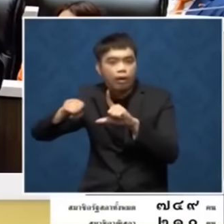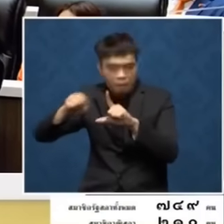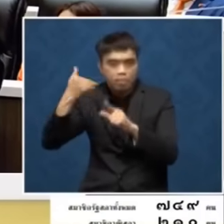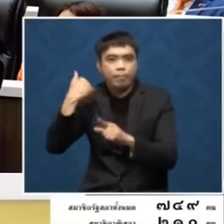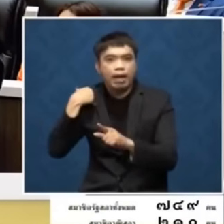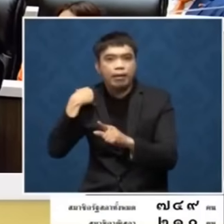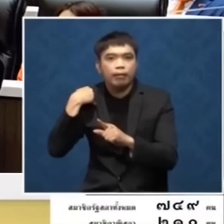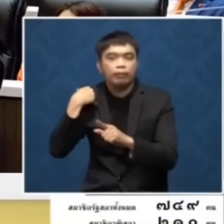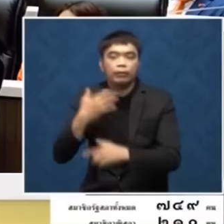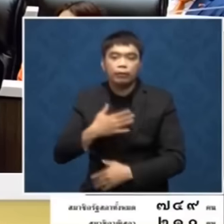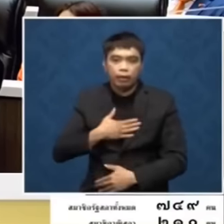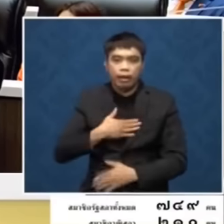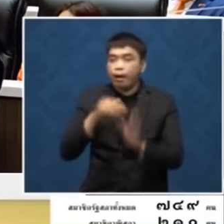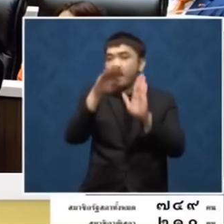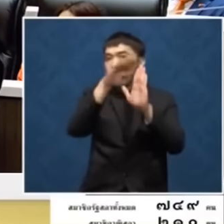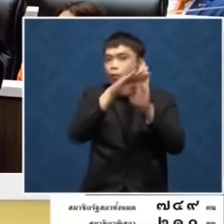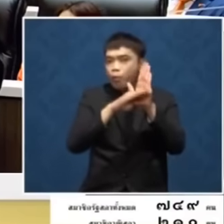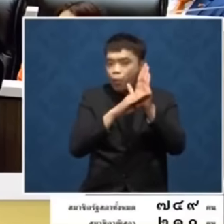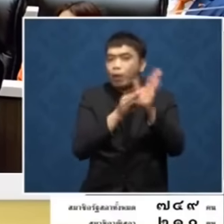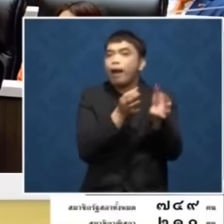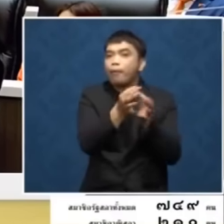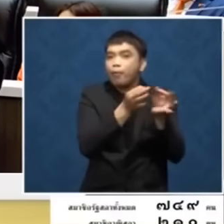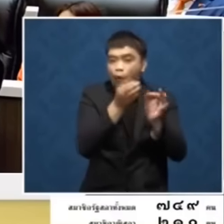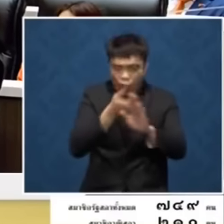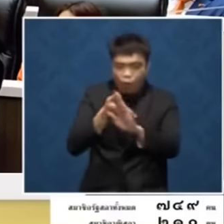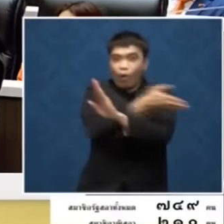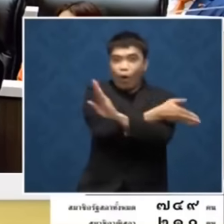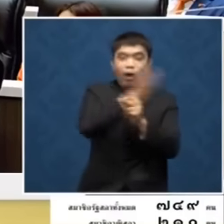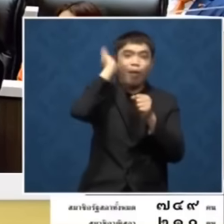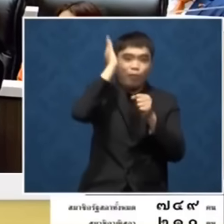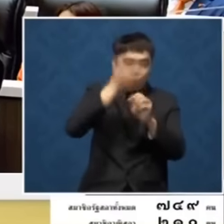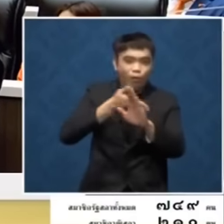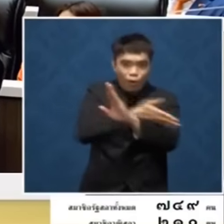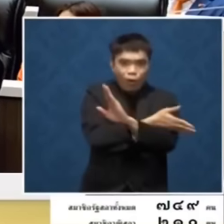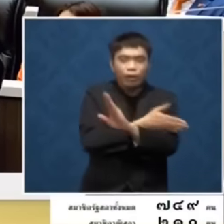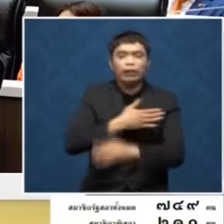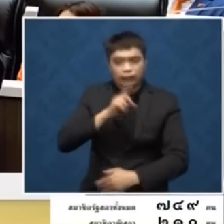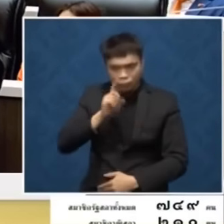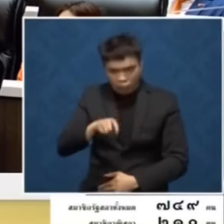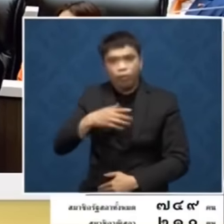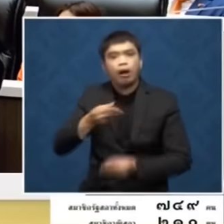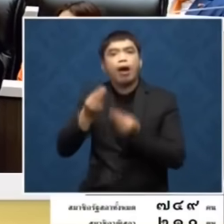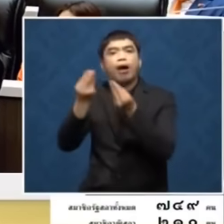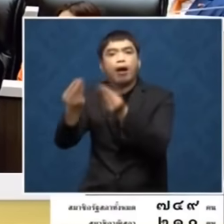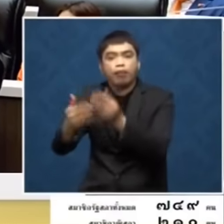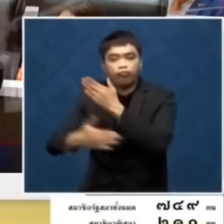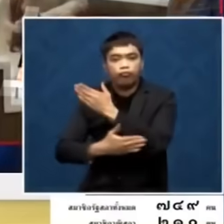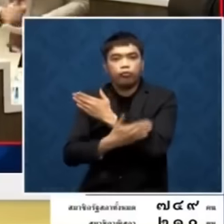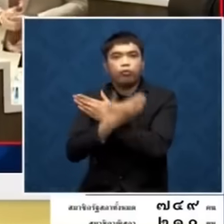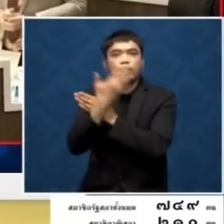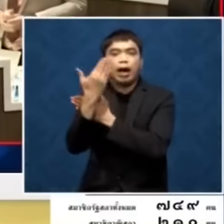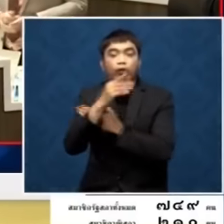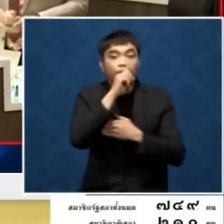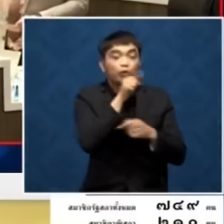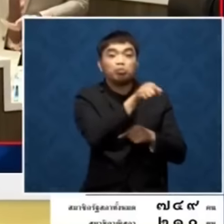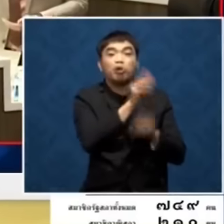ที่ไม่เอาผมยกตัวอย่างเช่นสว.บางท่านที่บอกไม่เอาอย่างคุณสัตตาศรีปารวมไทยสร้างชาติใช่ไหมคุณชัยชนะเดชเดโชนะครับจากพรร